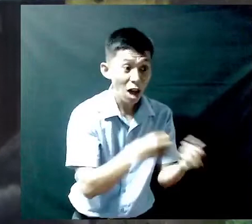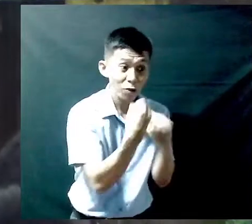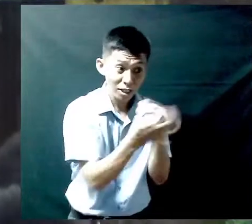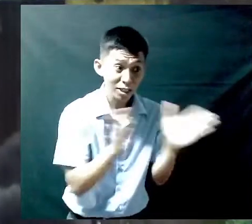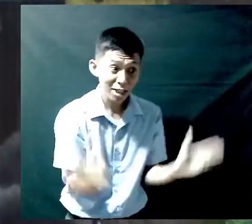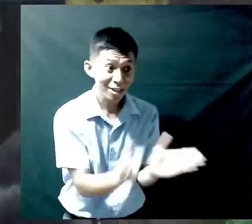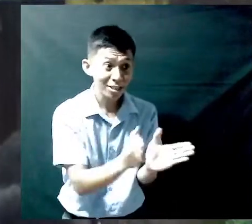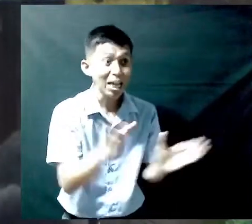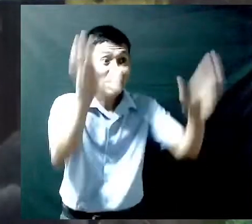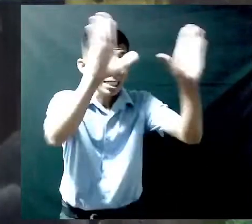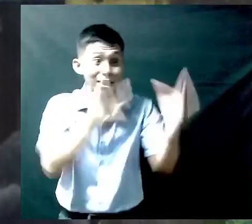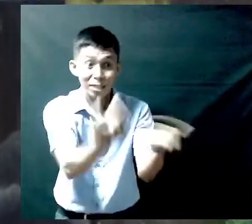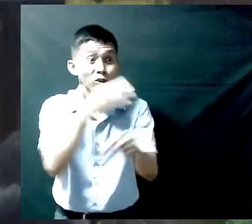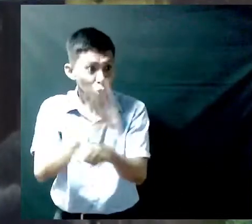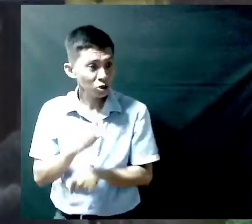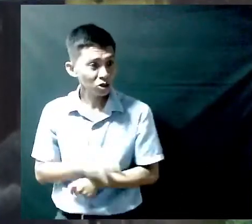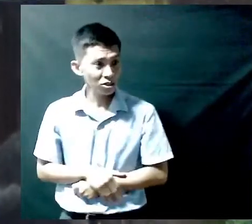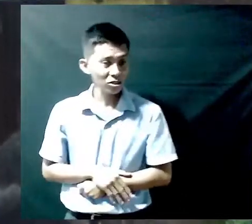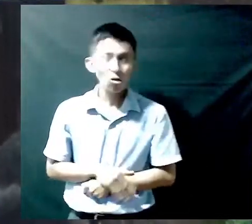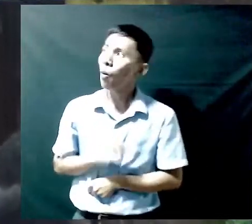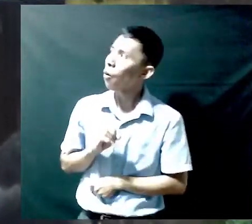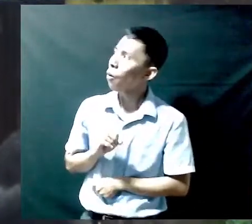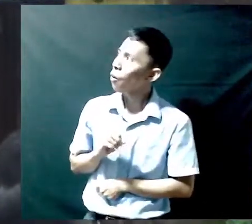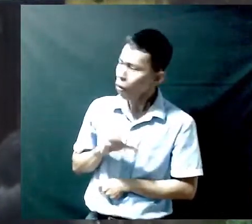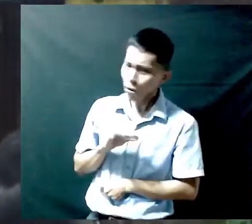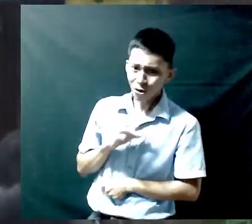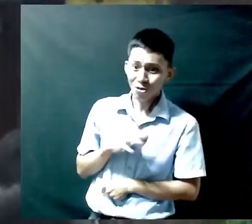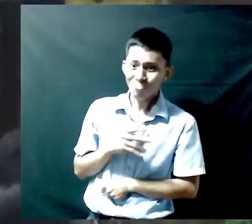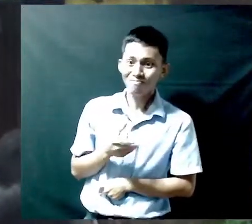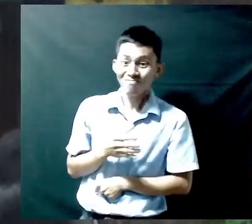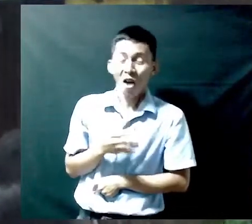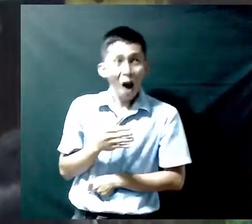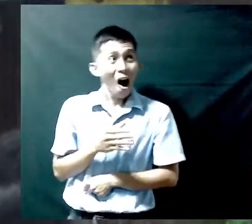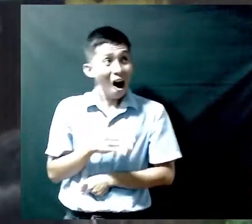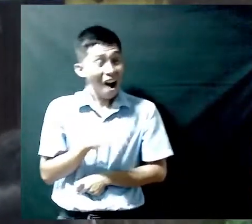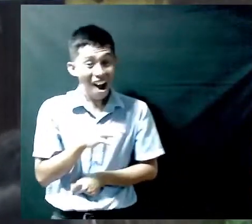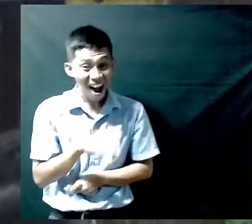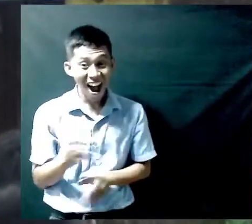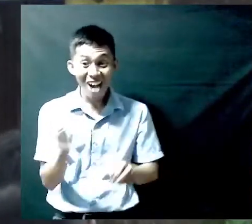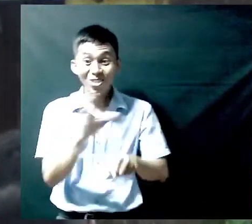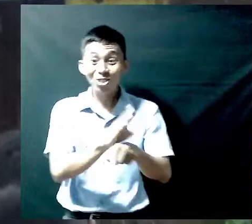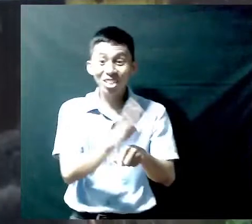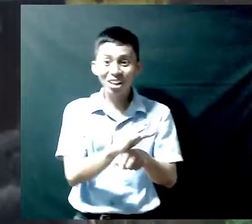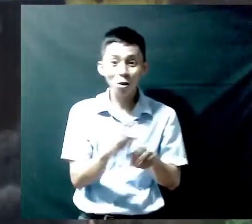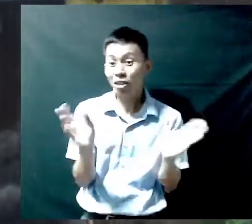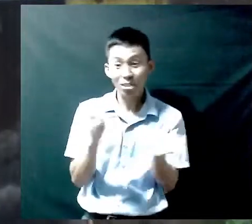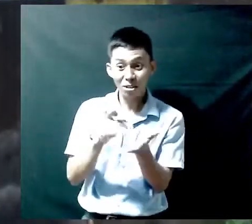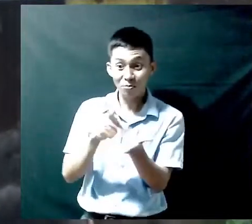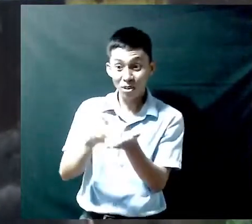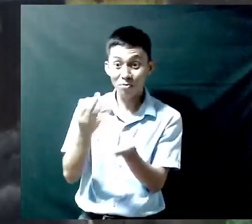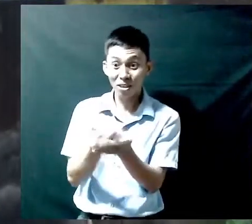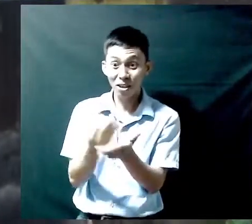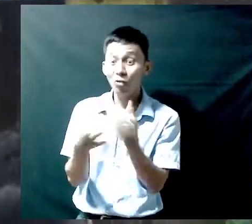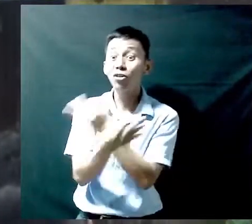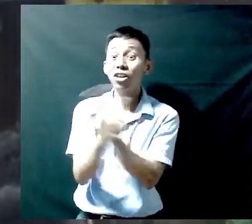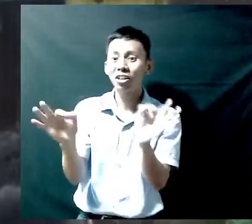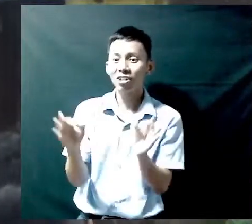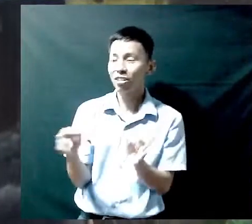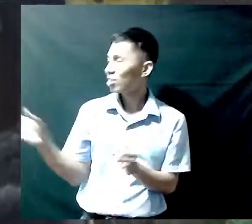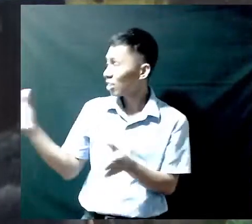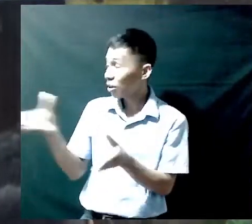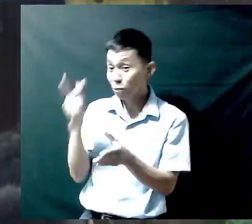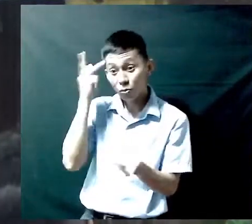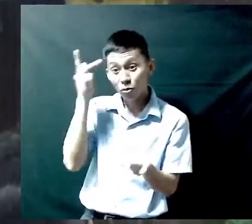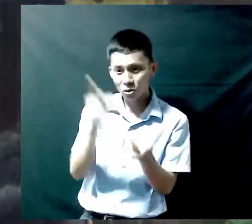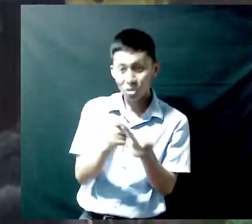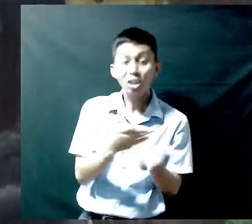Punong-puno na young people. And to make the long story short, it has become my ministry for 22 years. 22 years na po ang